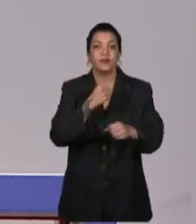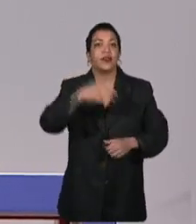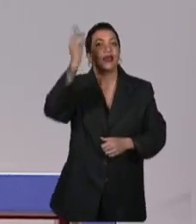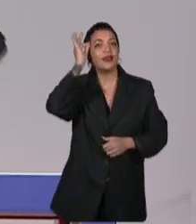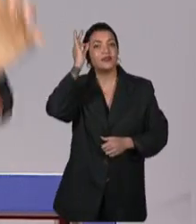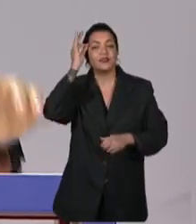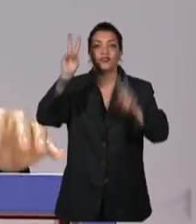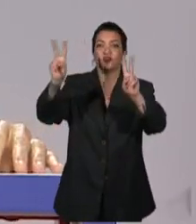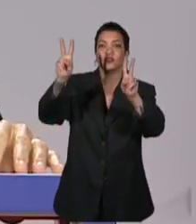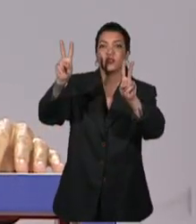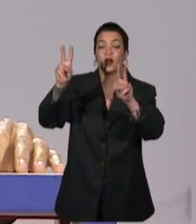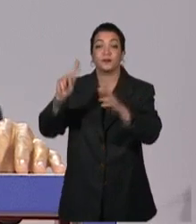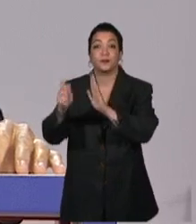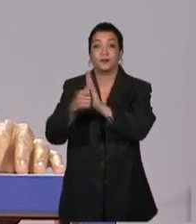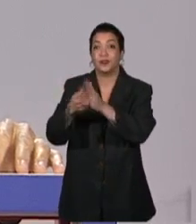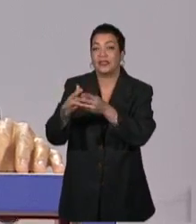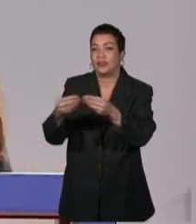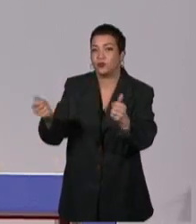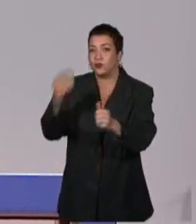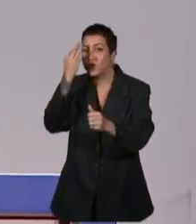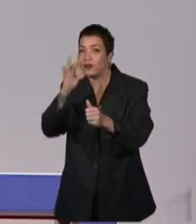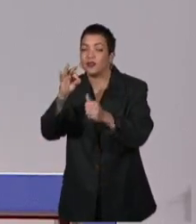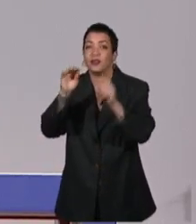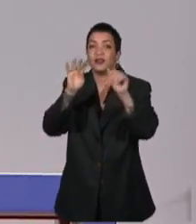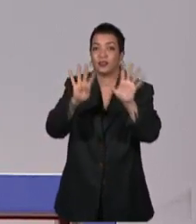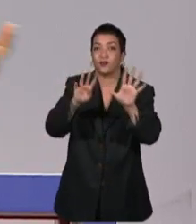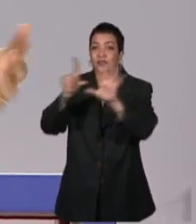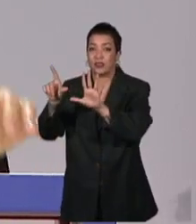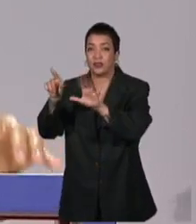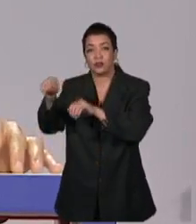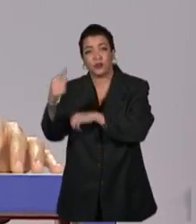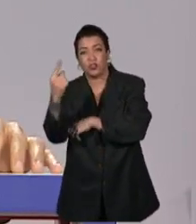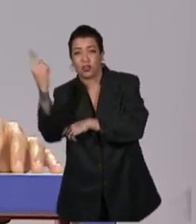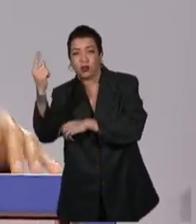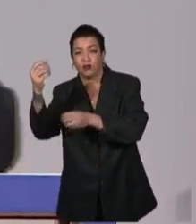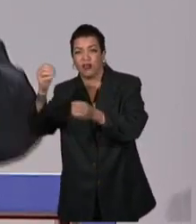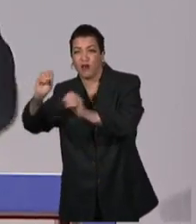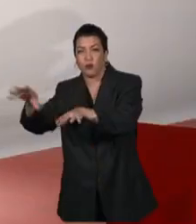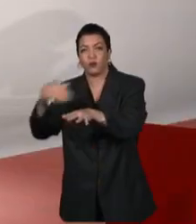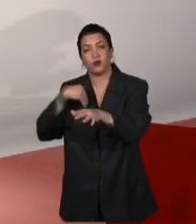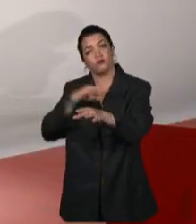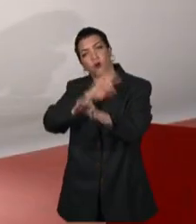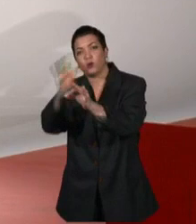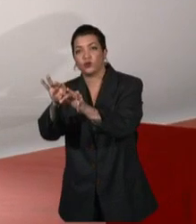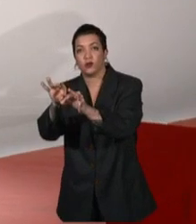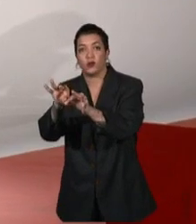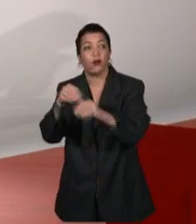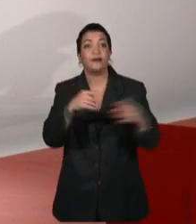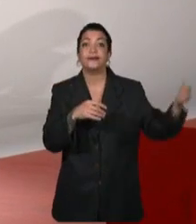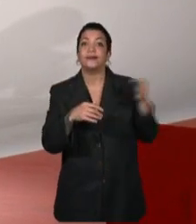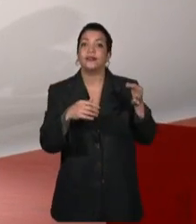l'Élysée au lendemain de la dissolution ratée de 1997 quand il était seul et abandonné. C'était un suicide